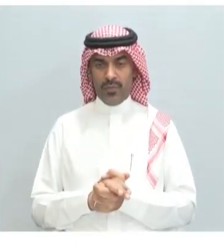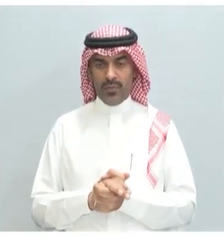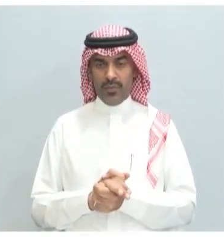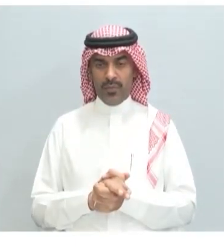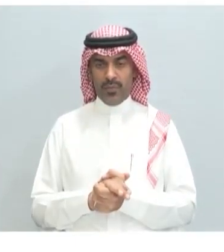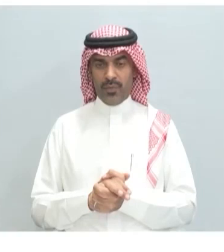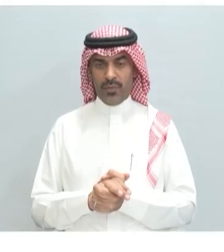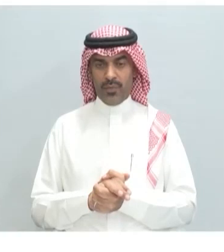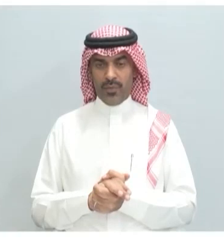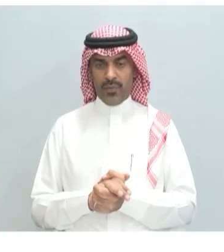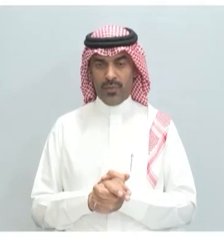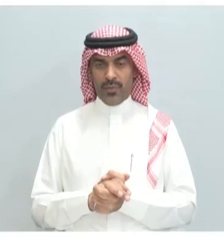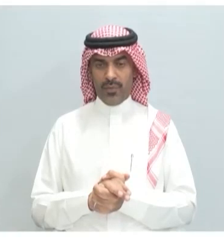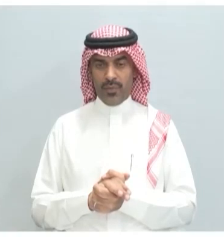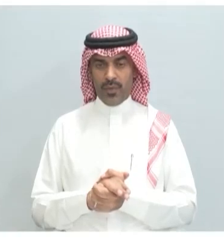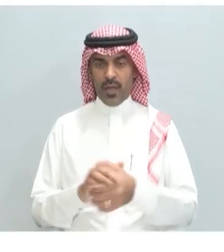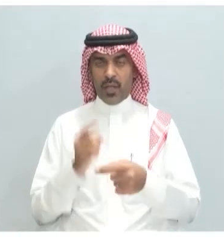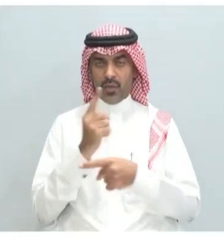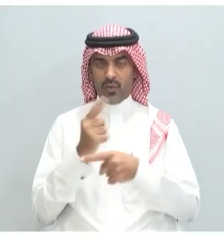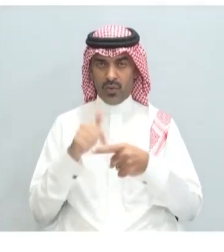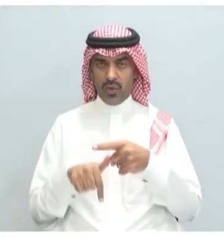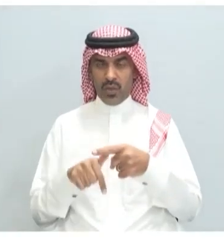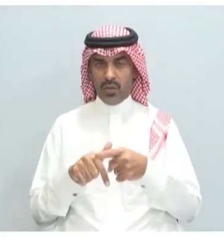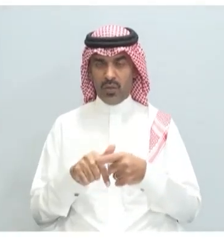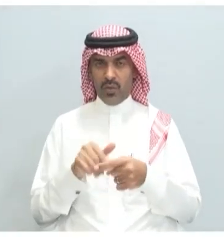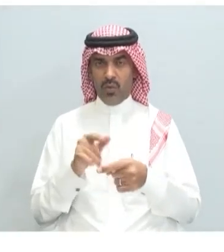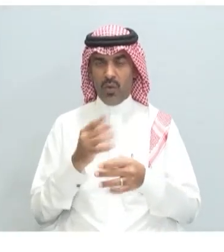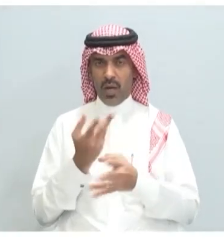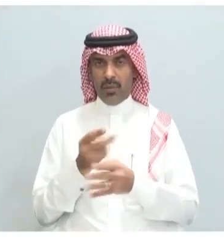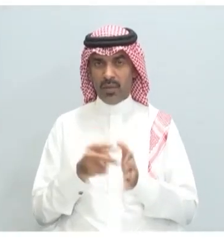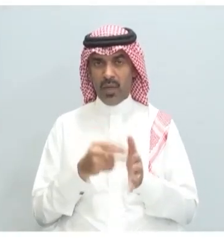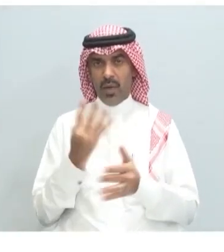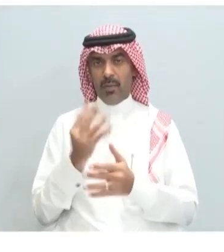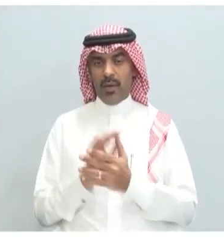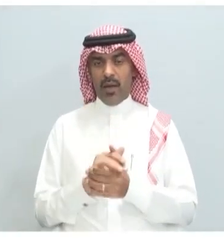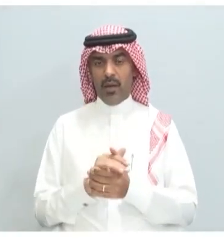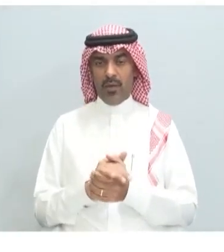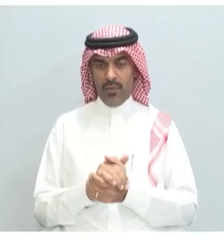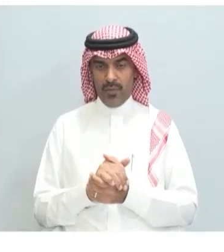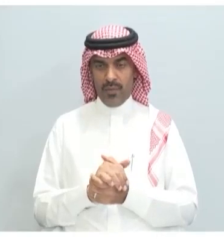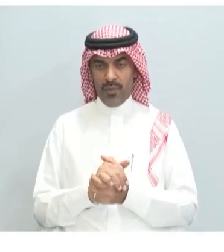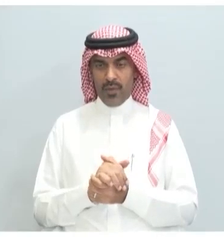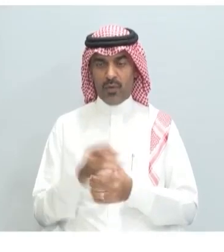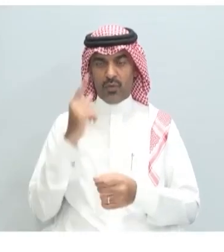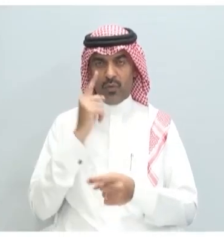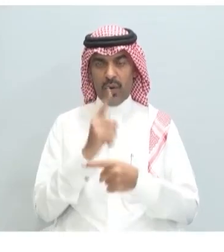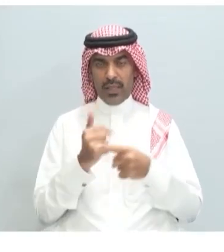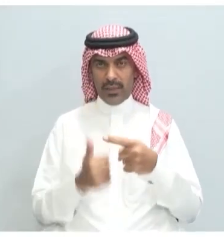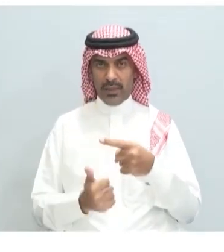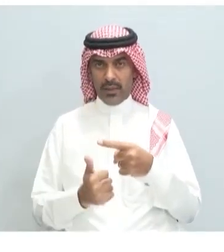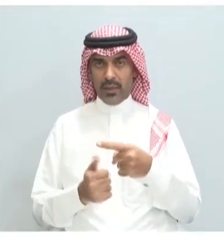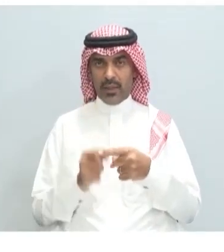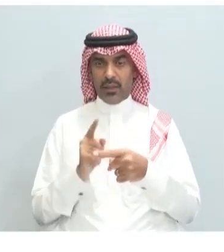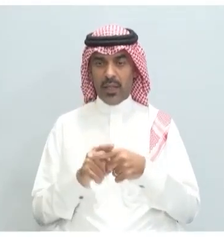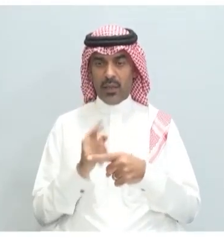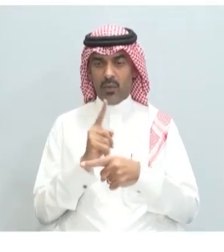هي احتمال ظهور الثلاثه والسدس الثاني هي احتمال ظهور الاربعه فيكون سدس زائد سدس يساوي كم